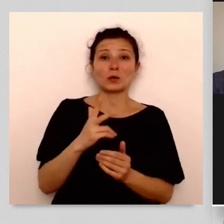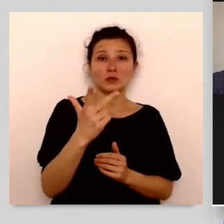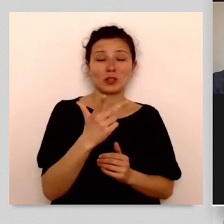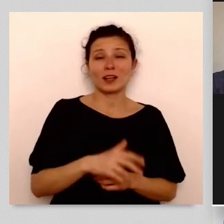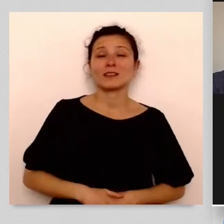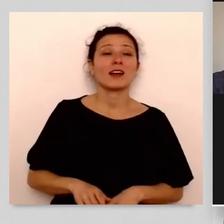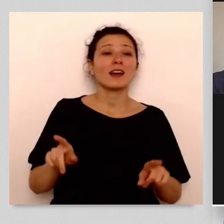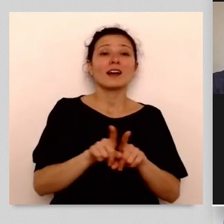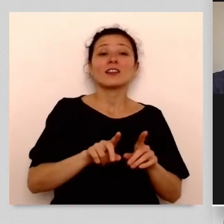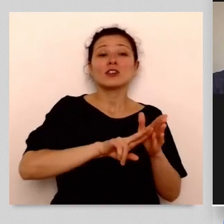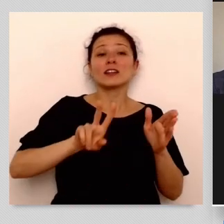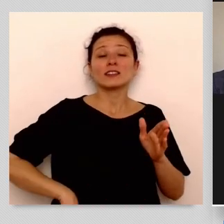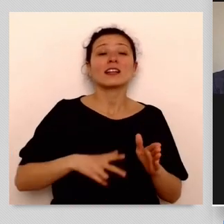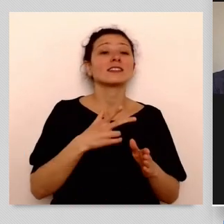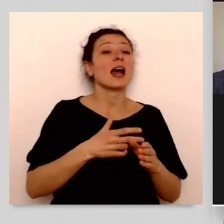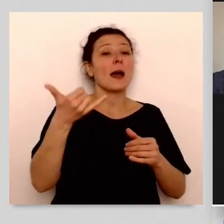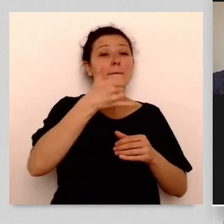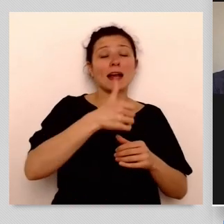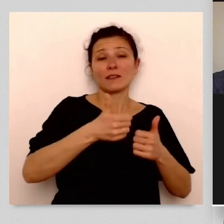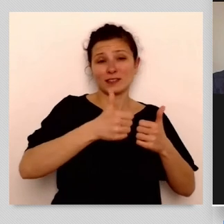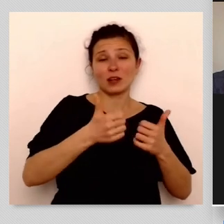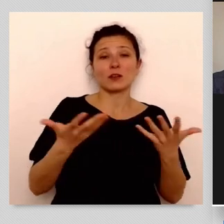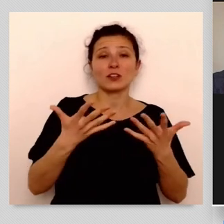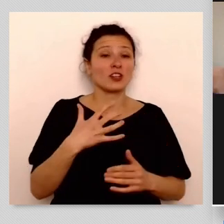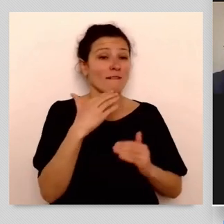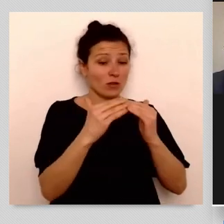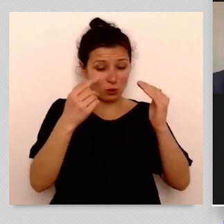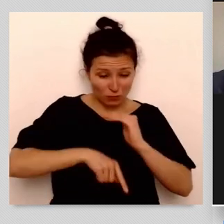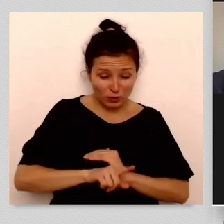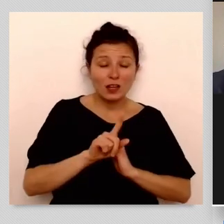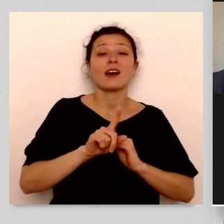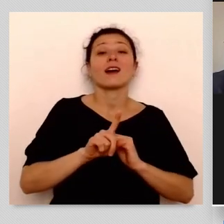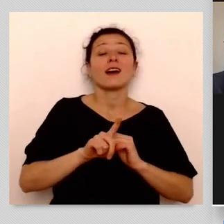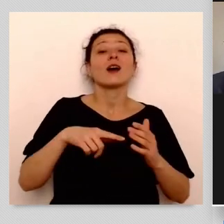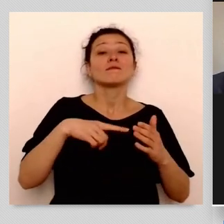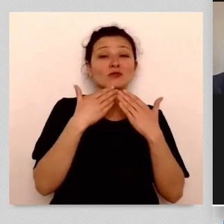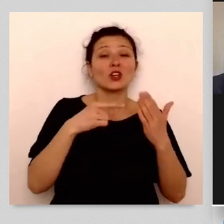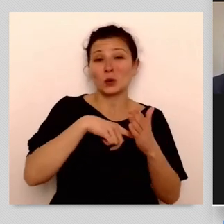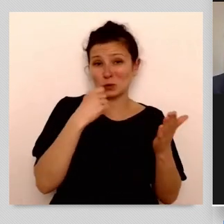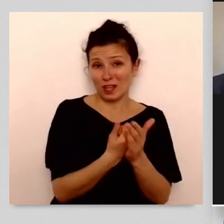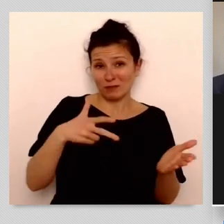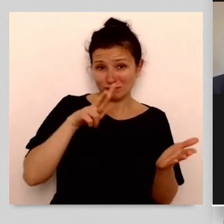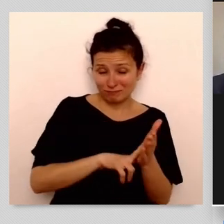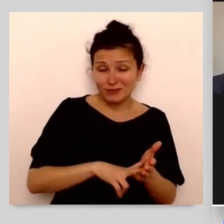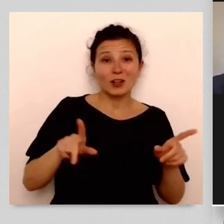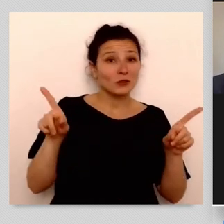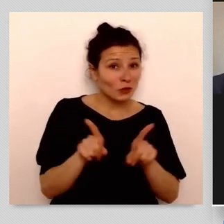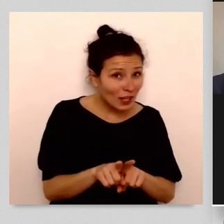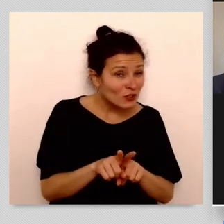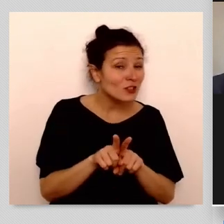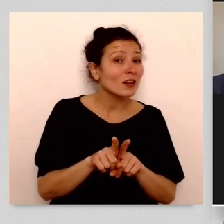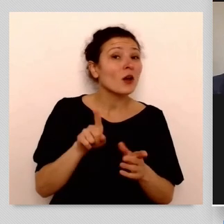paliw stałych w paleniskach domowych, ustawowe, to też jest rzecz, którą udało się nam, trudno,